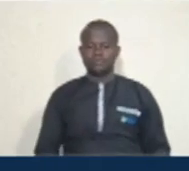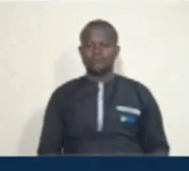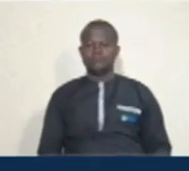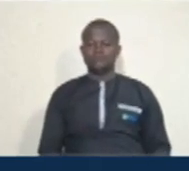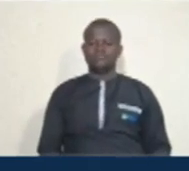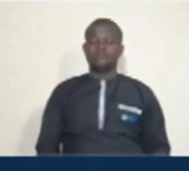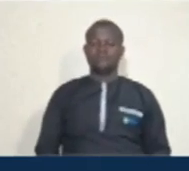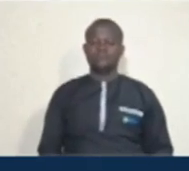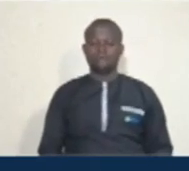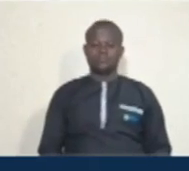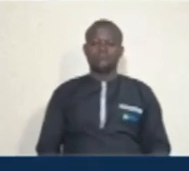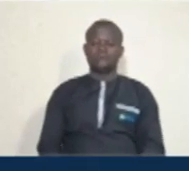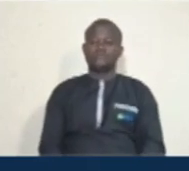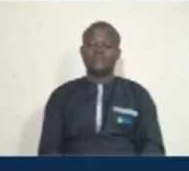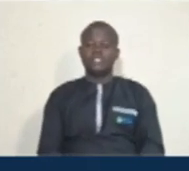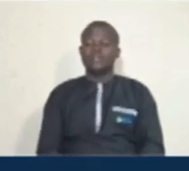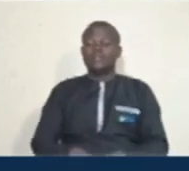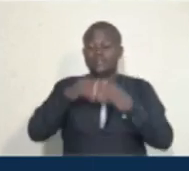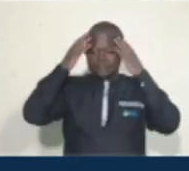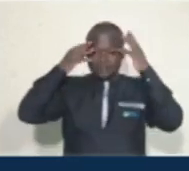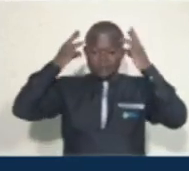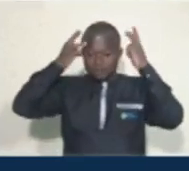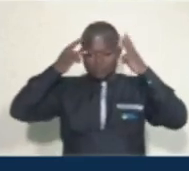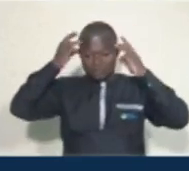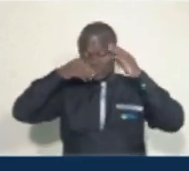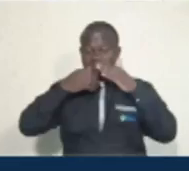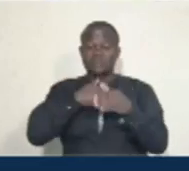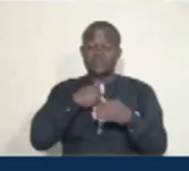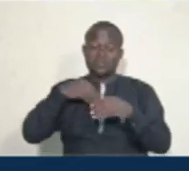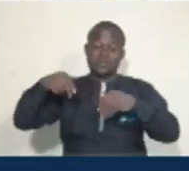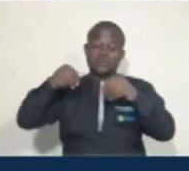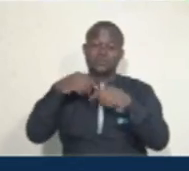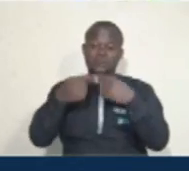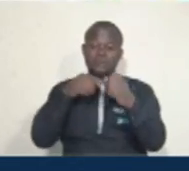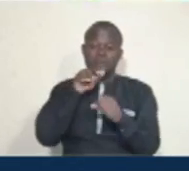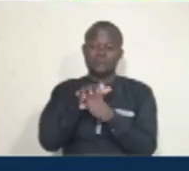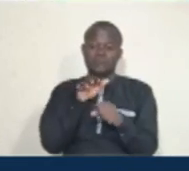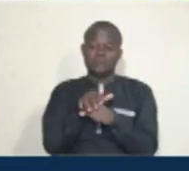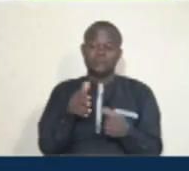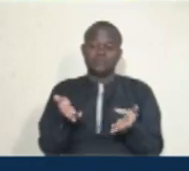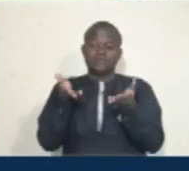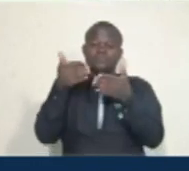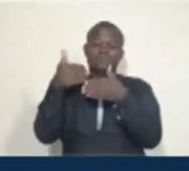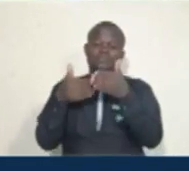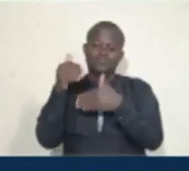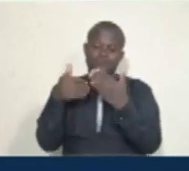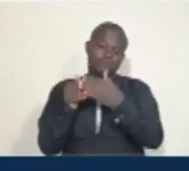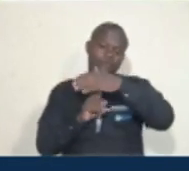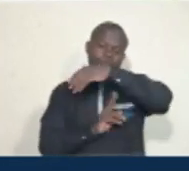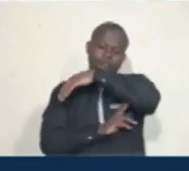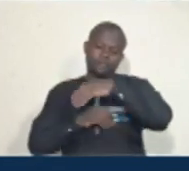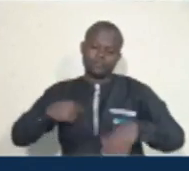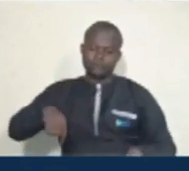dufite ni uko tubona umucanga ukomeje kuba mwinshi, urimo kugenda uzamuka wegera iki kiraro